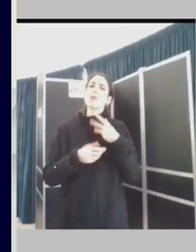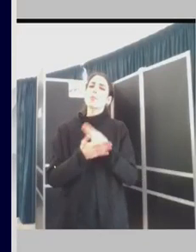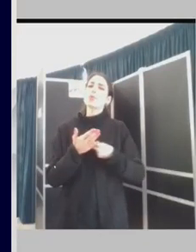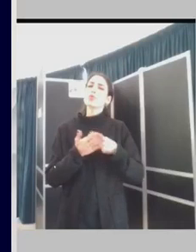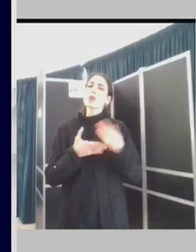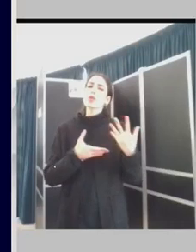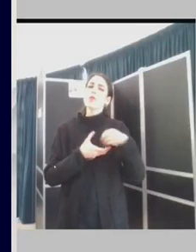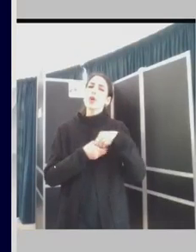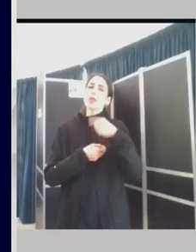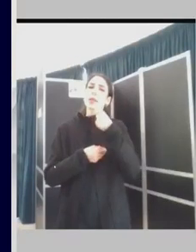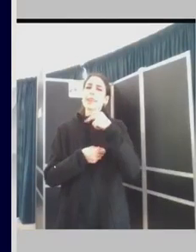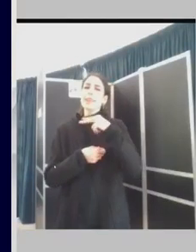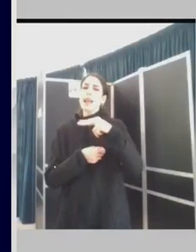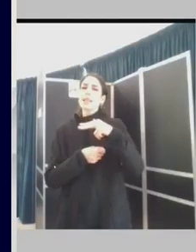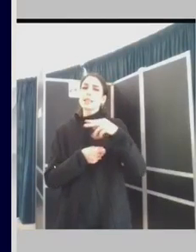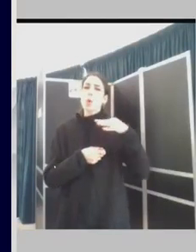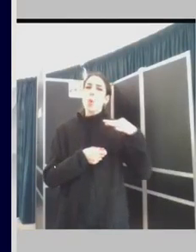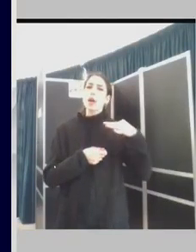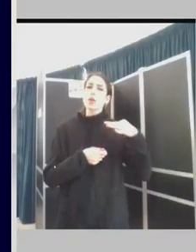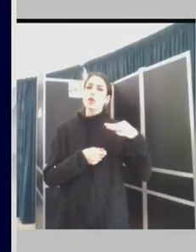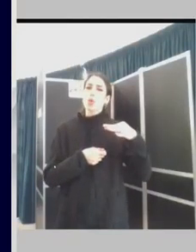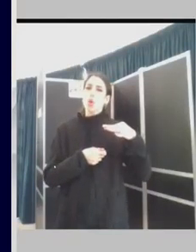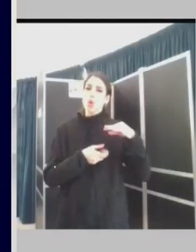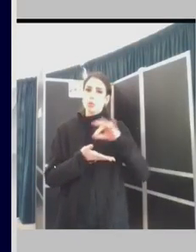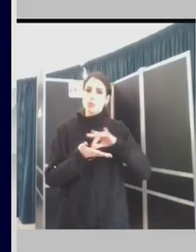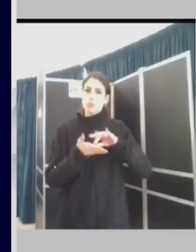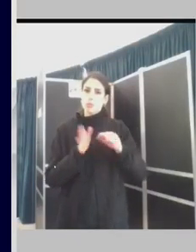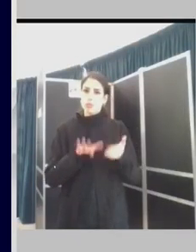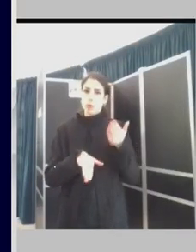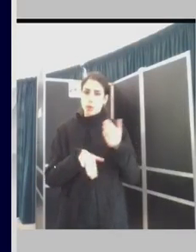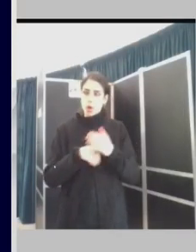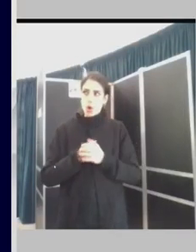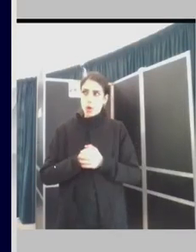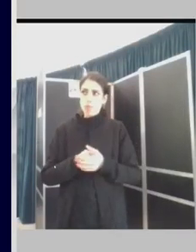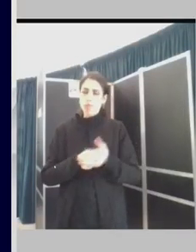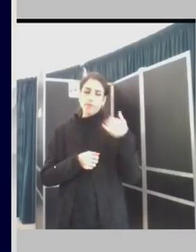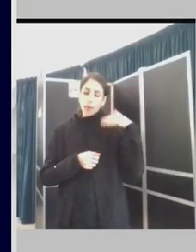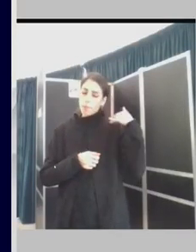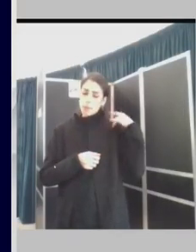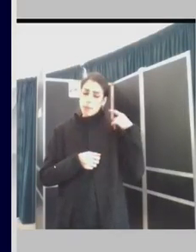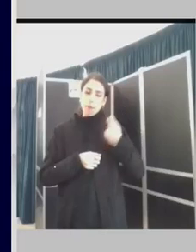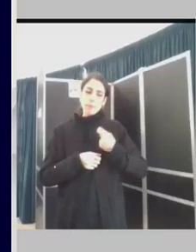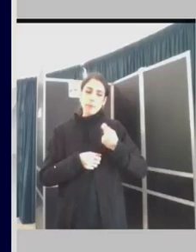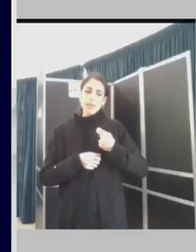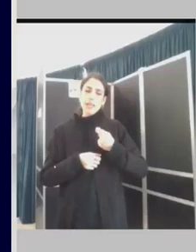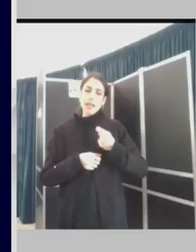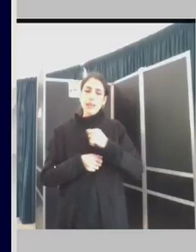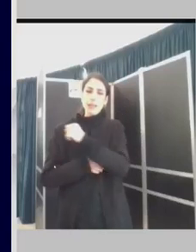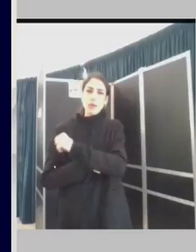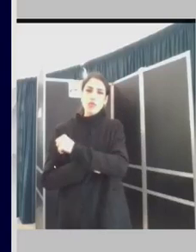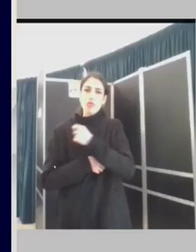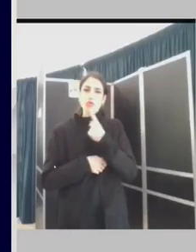Il Maiorana, come ad esempio aveva detto prima il presidente di Croce Rossa del nono municipio, è